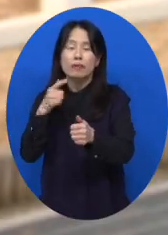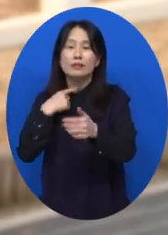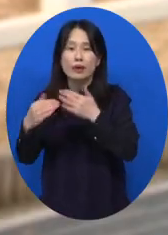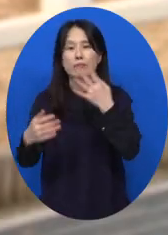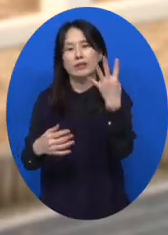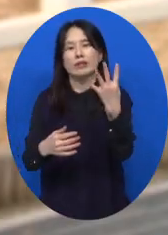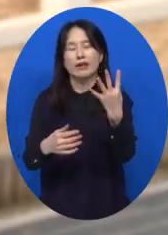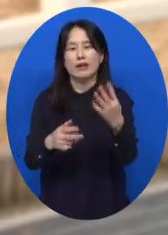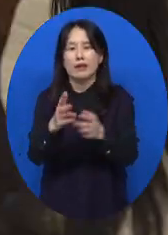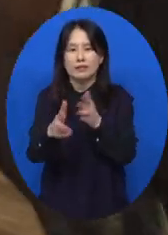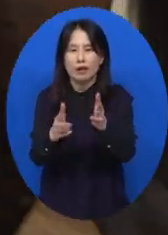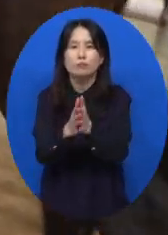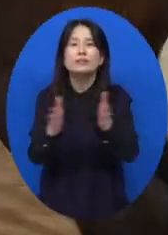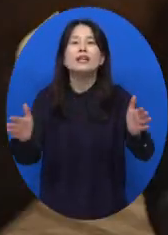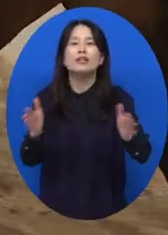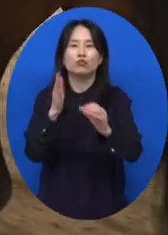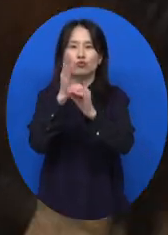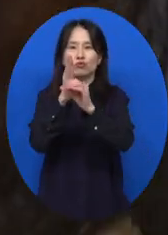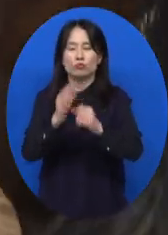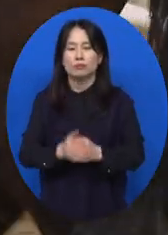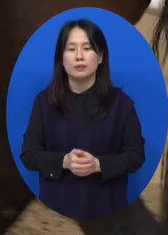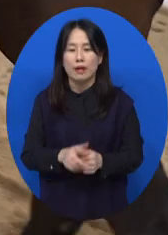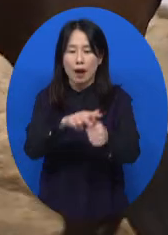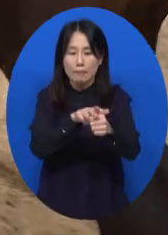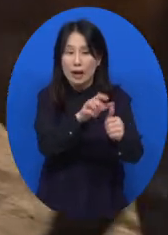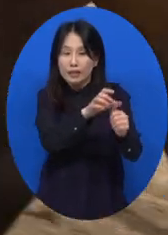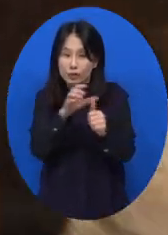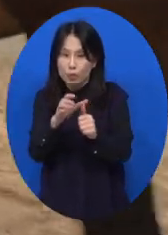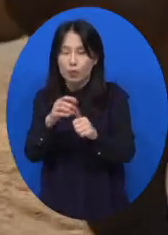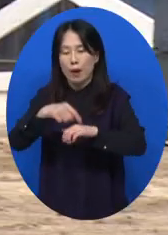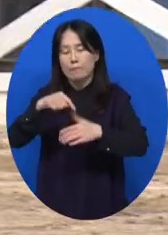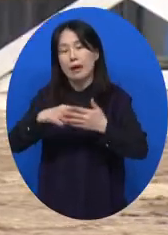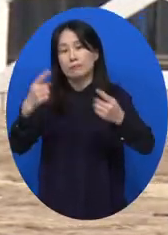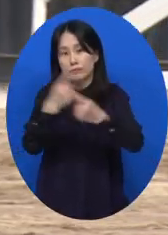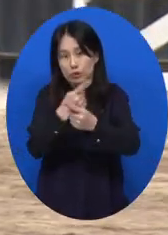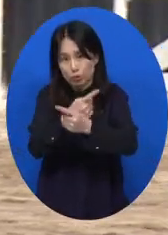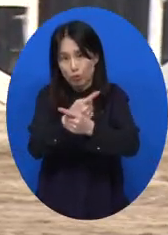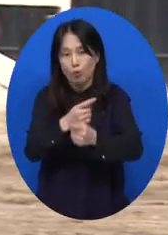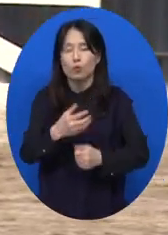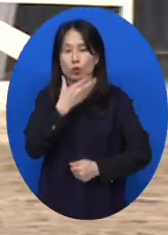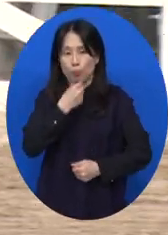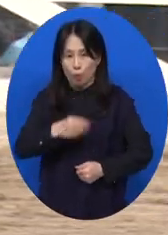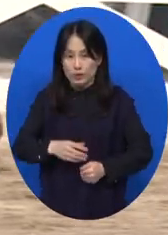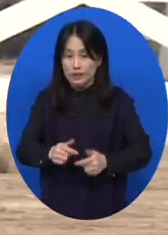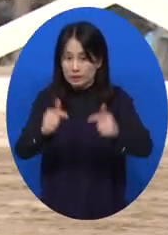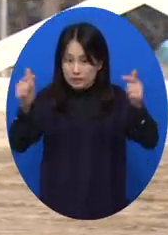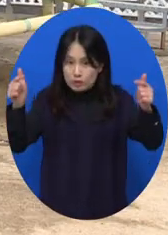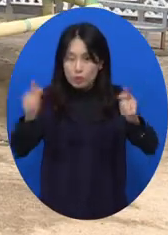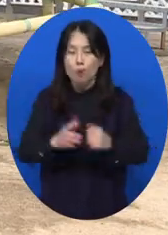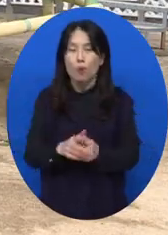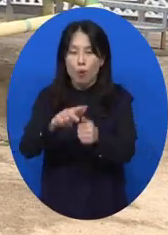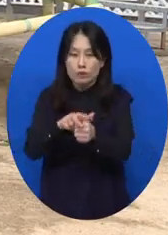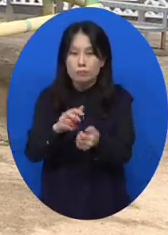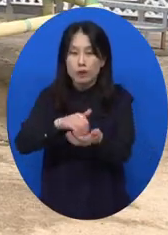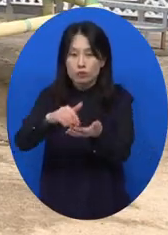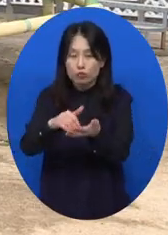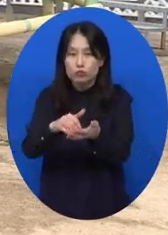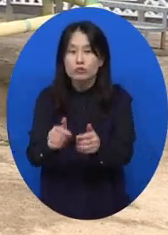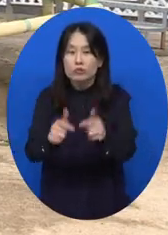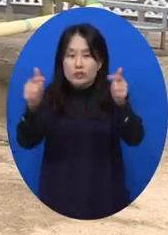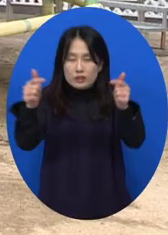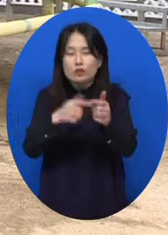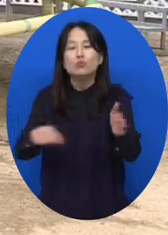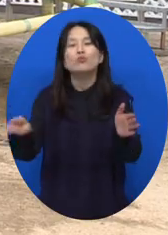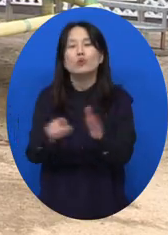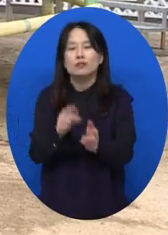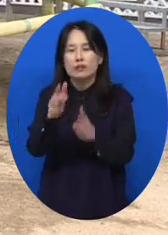사업을 시행합니다 말을 매개로 한 심리치유와 도민의 복지 증진 승마 인구 저변 확대를 위한